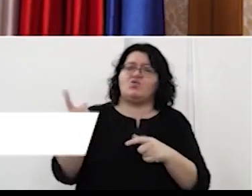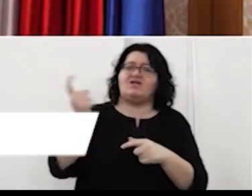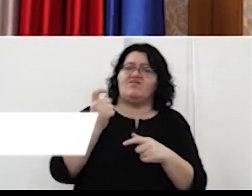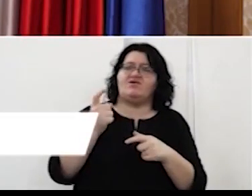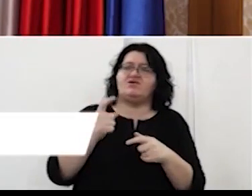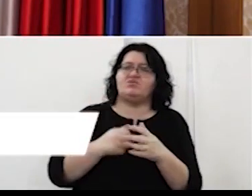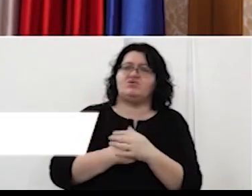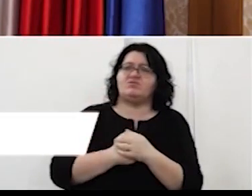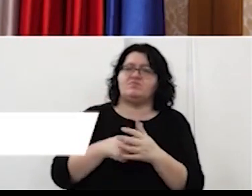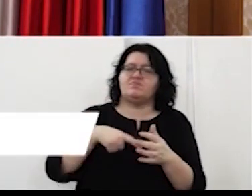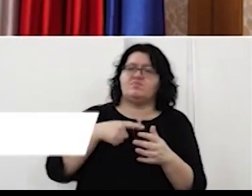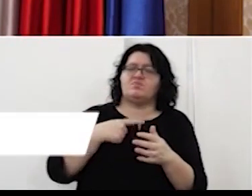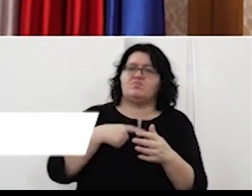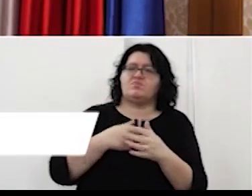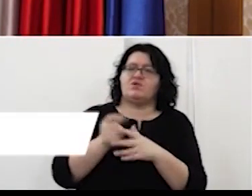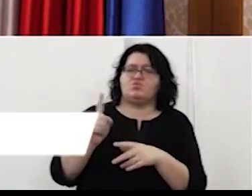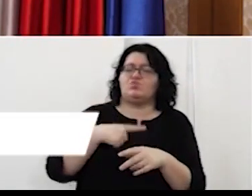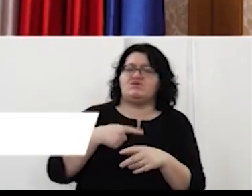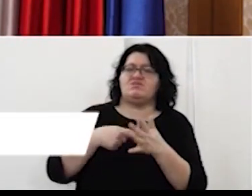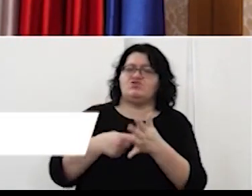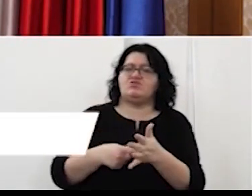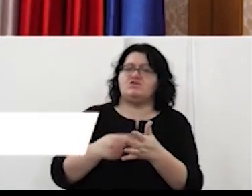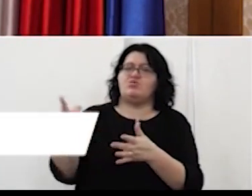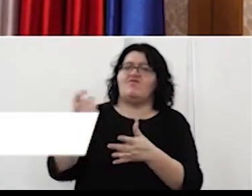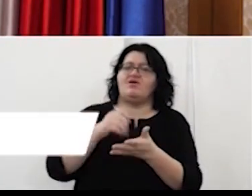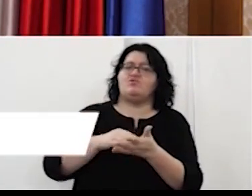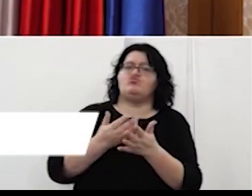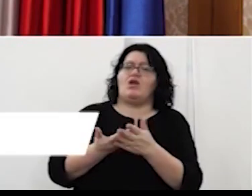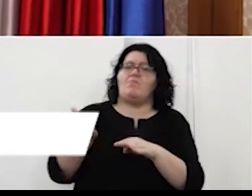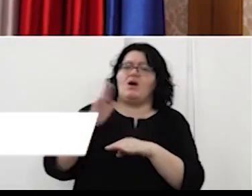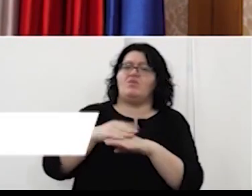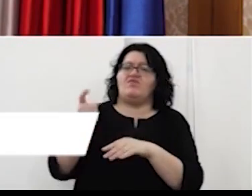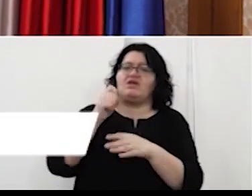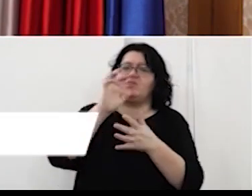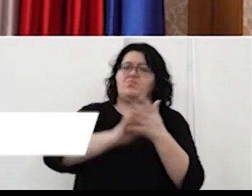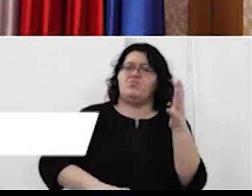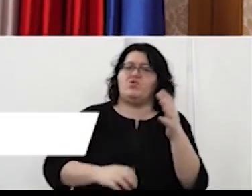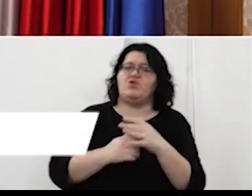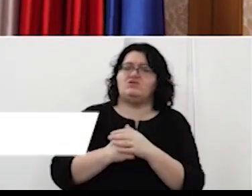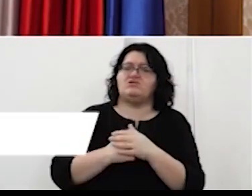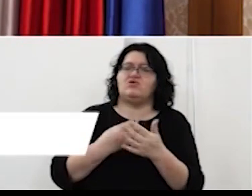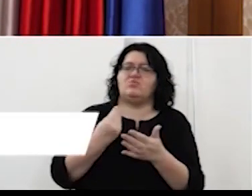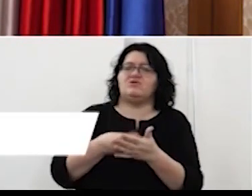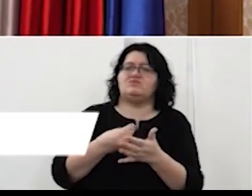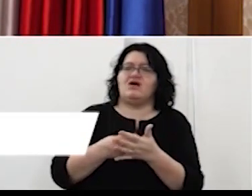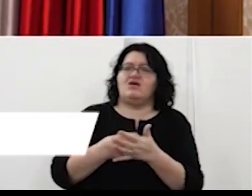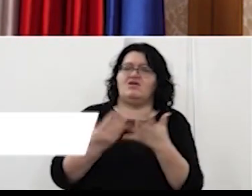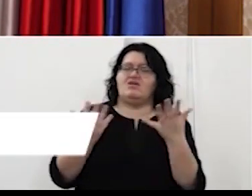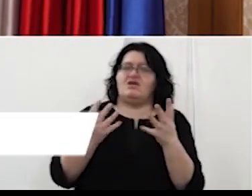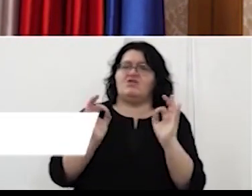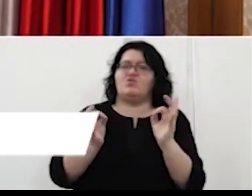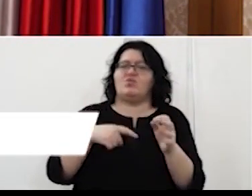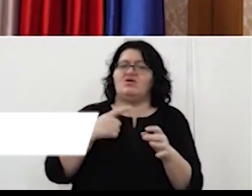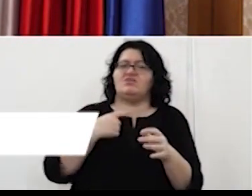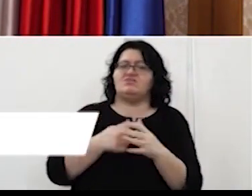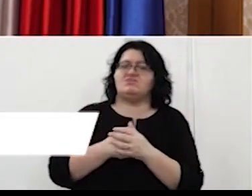venituri nu sunt acestea. Cea mai mare categorie de venituri sunt impozitele pe venitul salariaților, care firește sunt